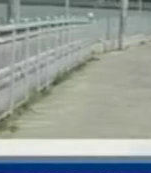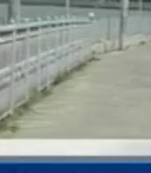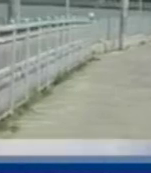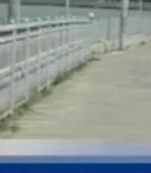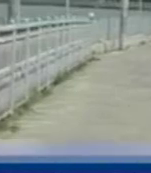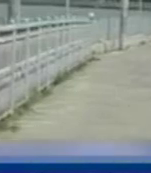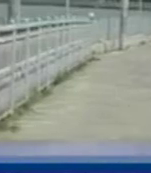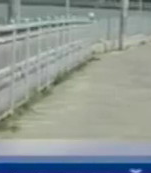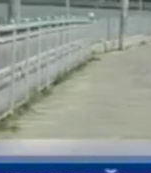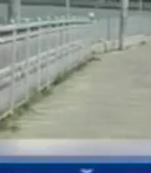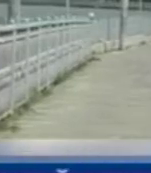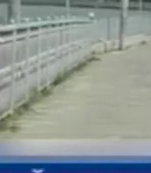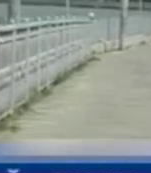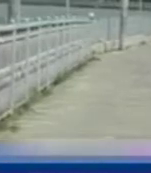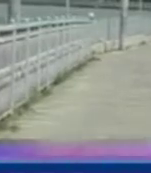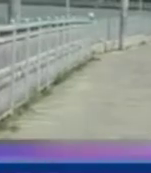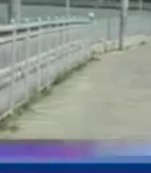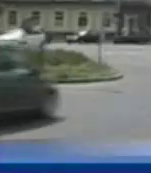МУЗЫКАЛЬНАЯ ЗАСТАВКА